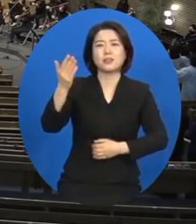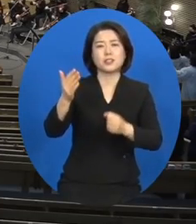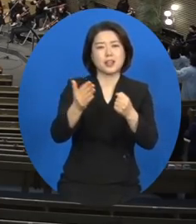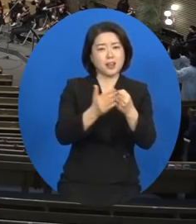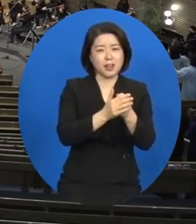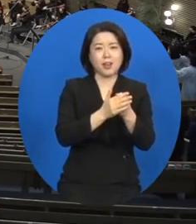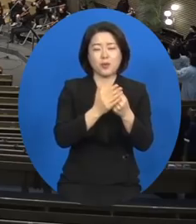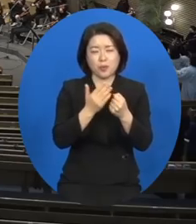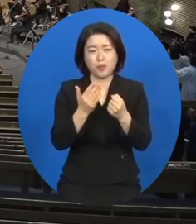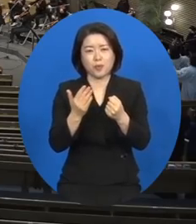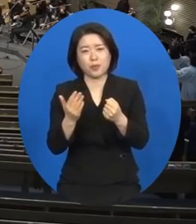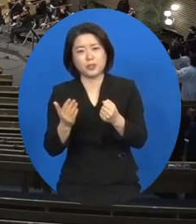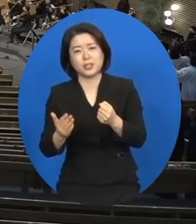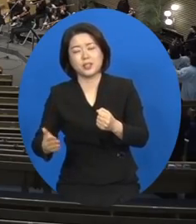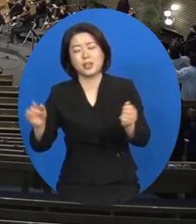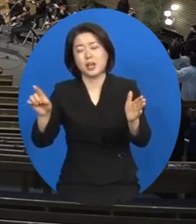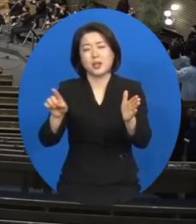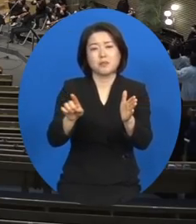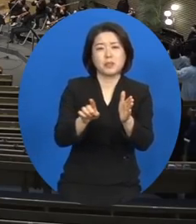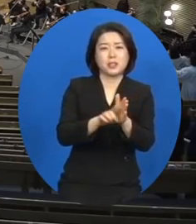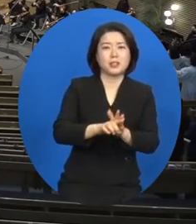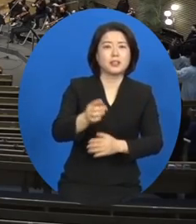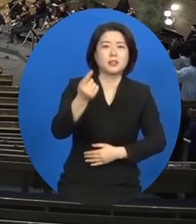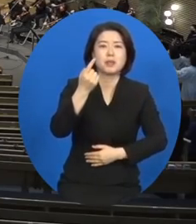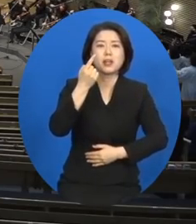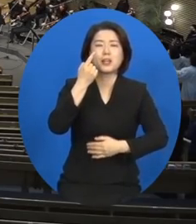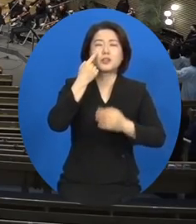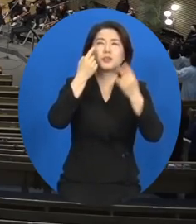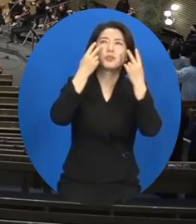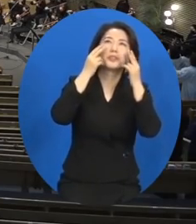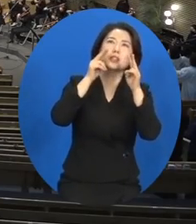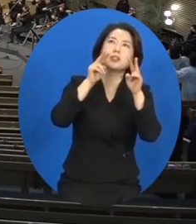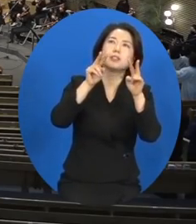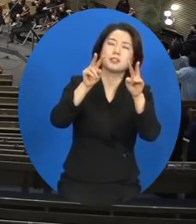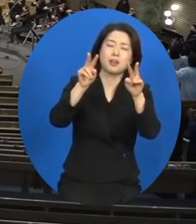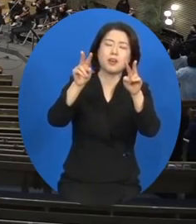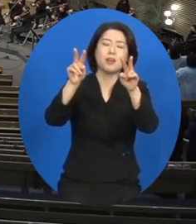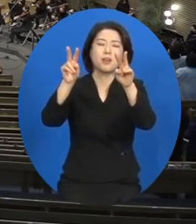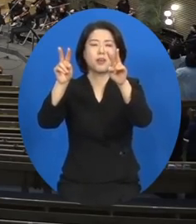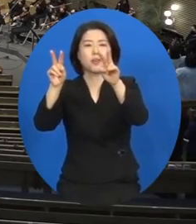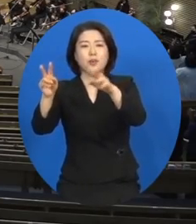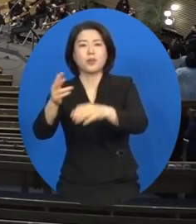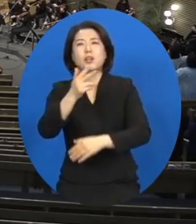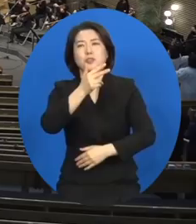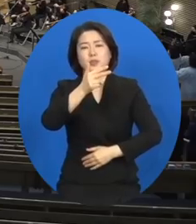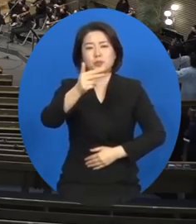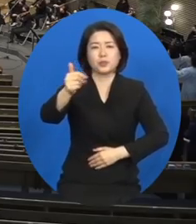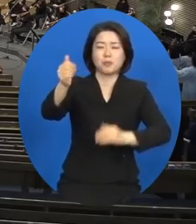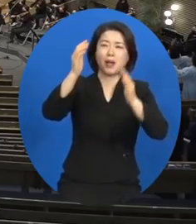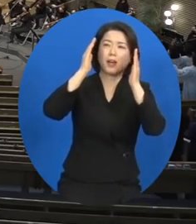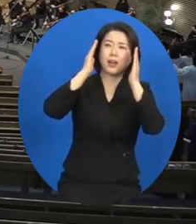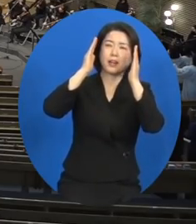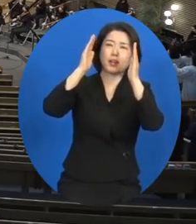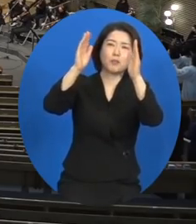확정되어 사오니 믿음의 눈 들어